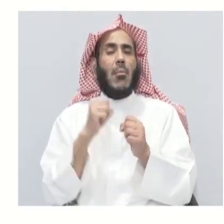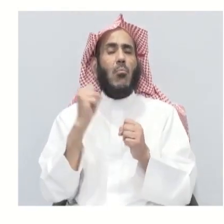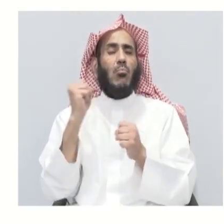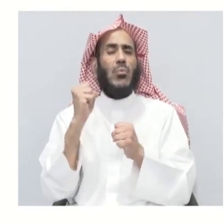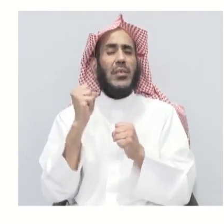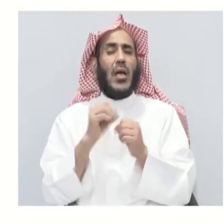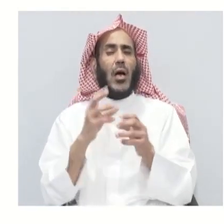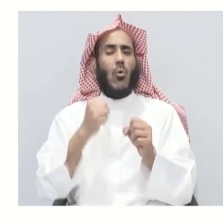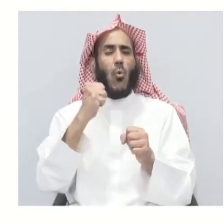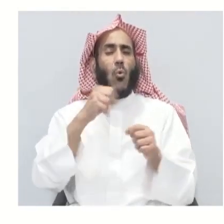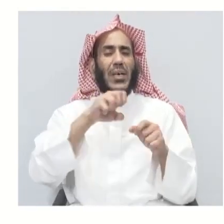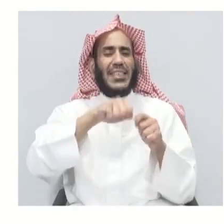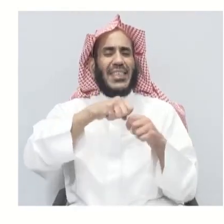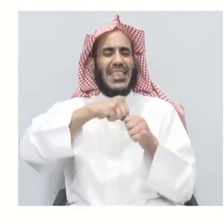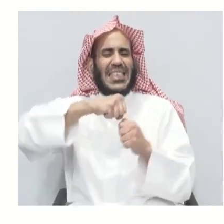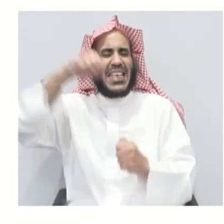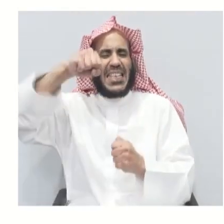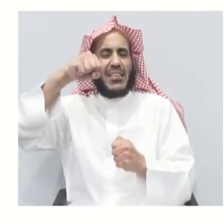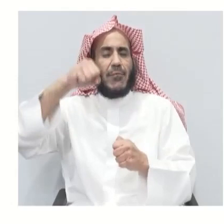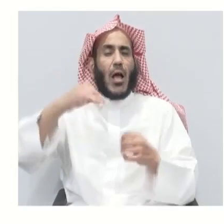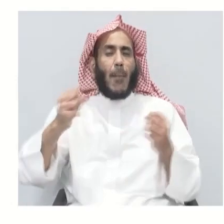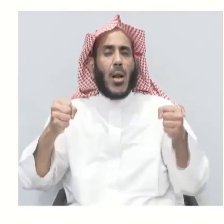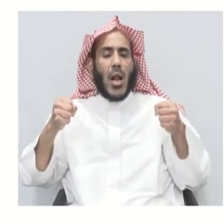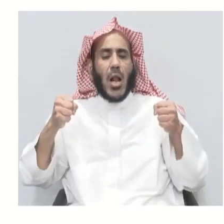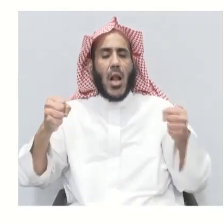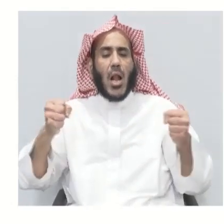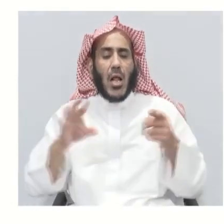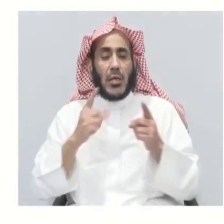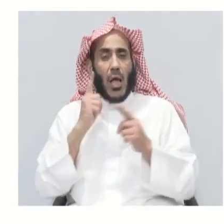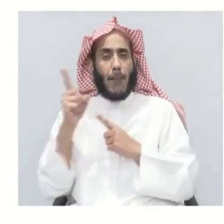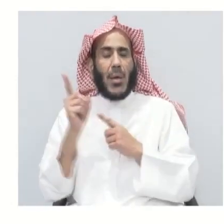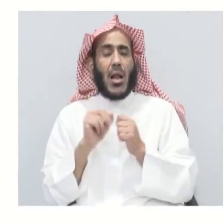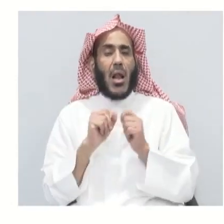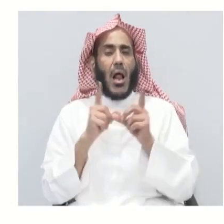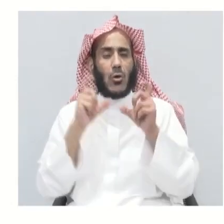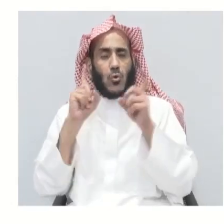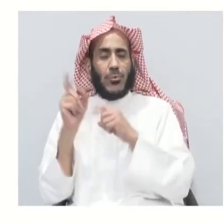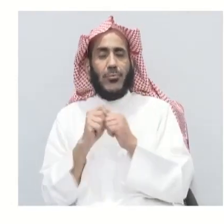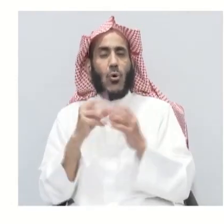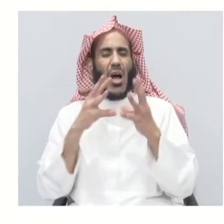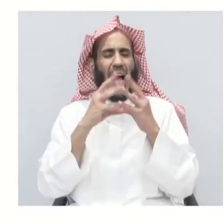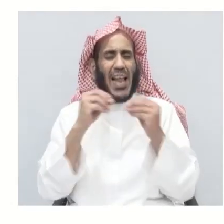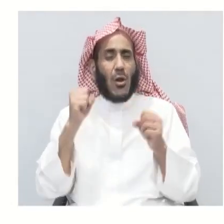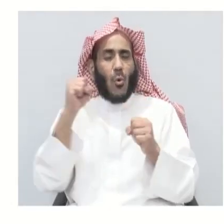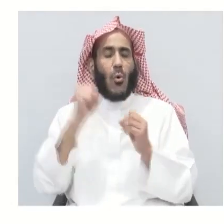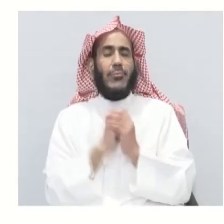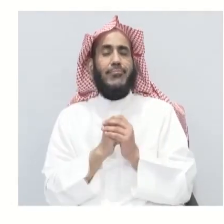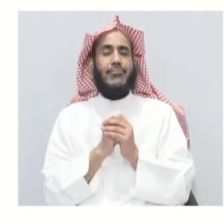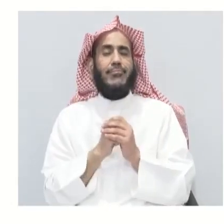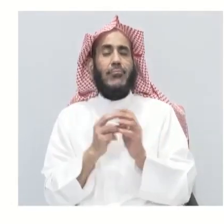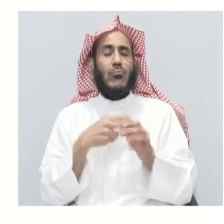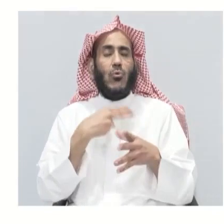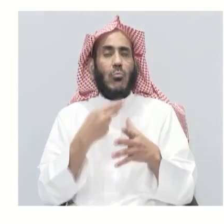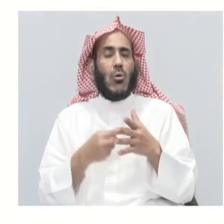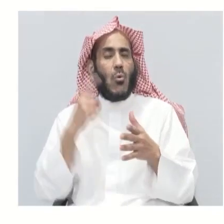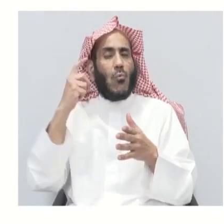الشد في حبل الارجوحه دعني اتامل عمدا هذه الصوره ودعني احلل القوه الموجوده ومن ثم